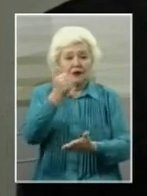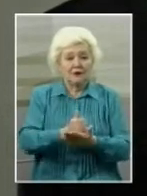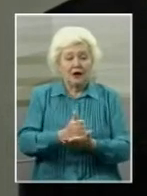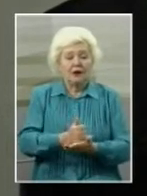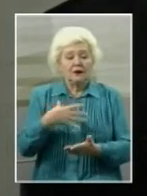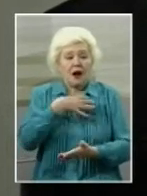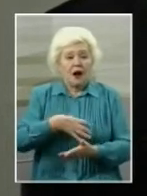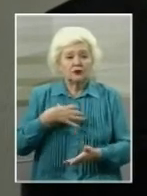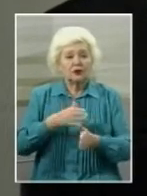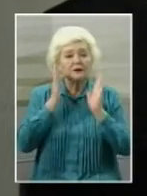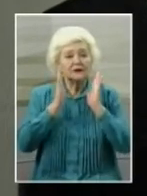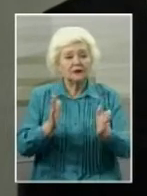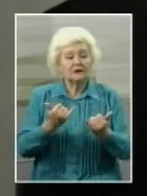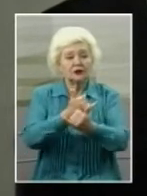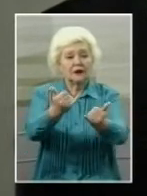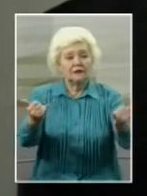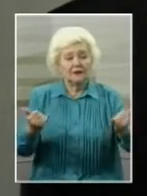і актуально не лише для